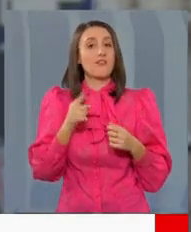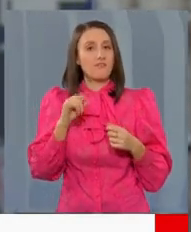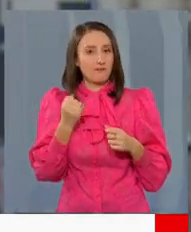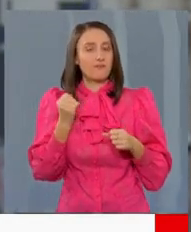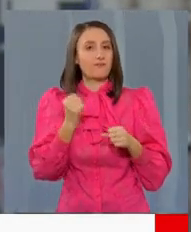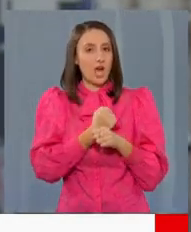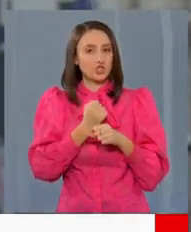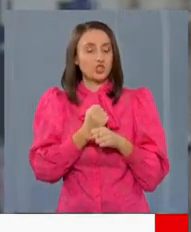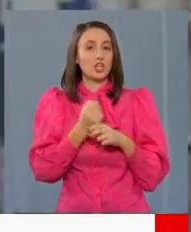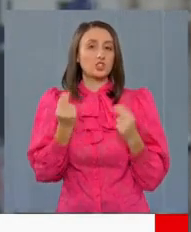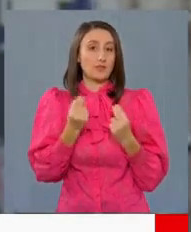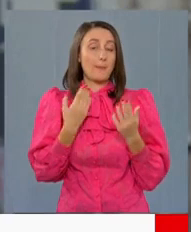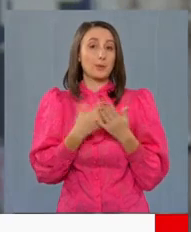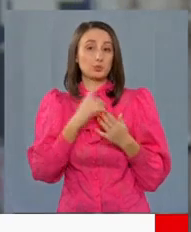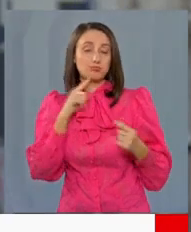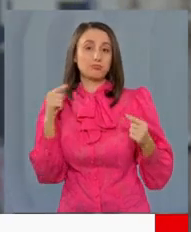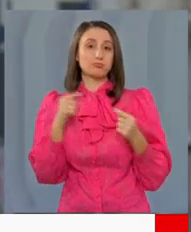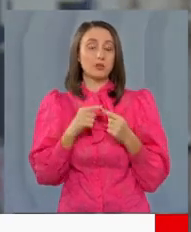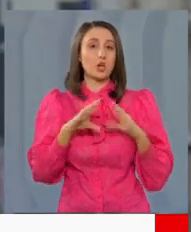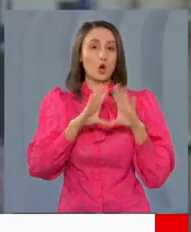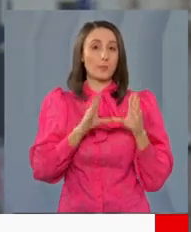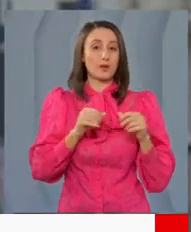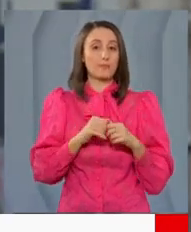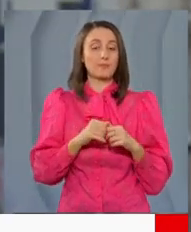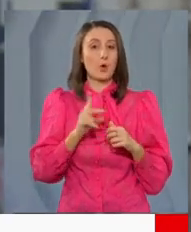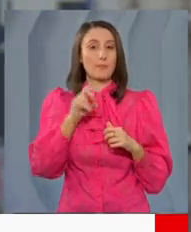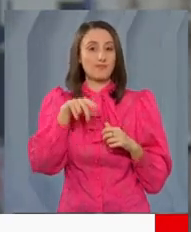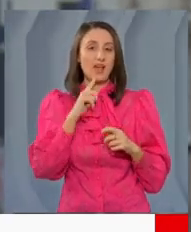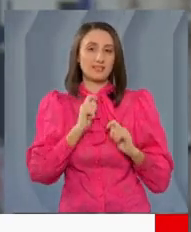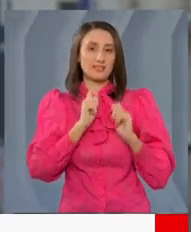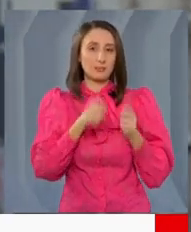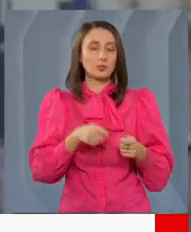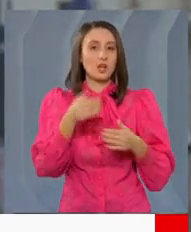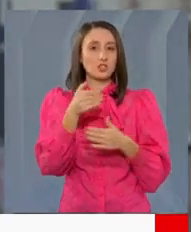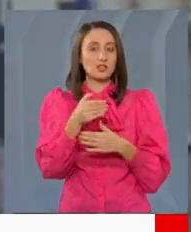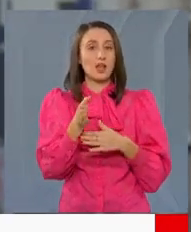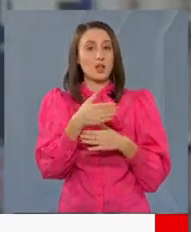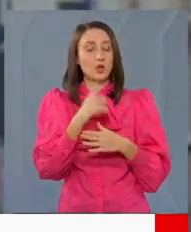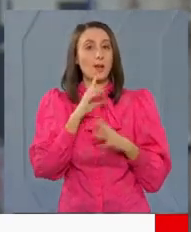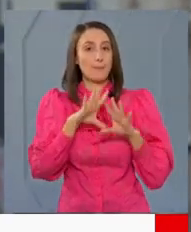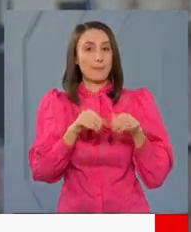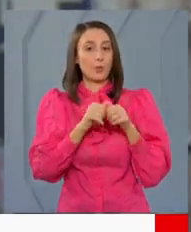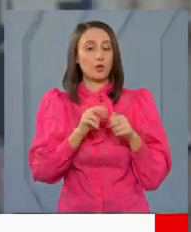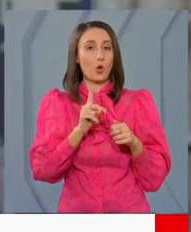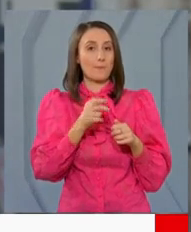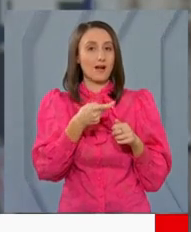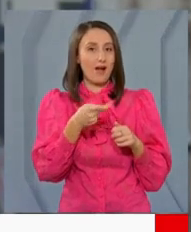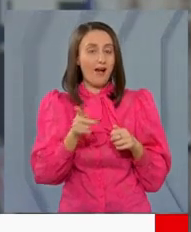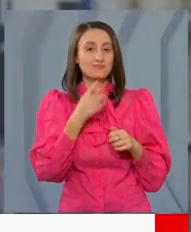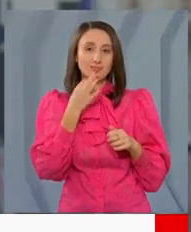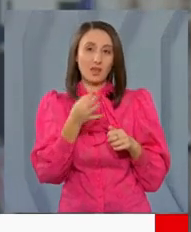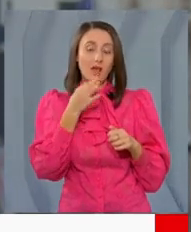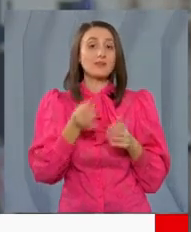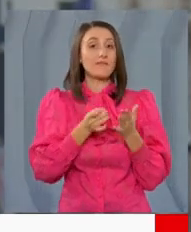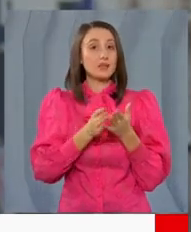amplare pentru a și impune poziția în țara noastră astfel că Om vedea a depus la agenția națională pentru resurse minerale alături de Romgaz Declarația de